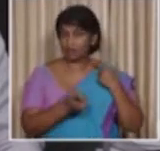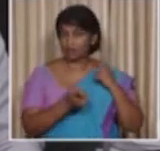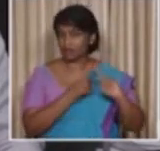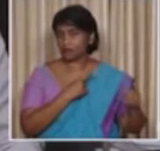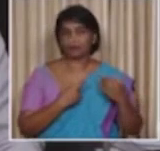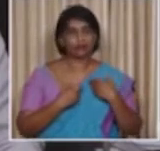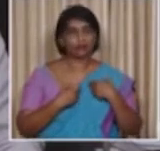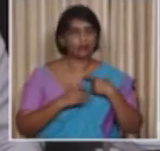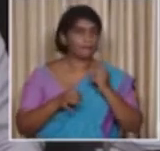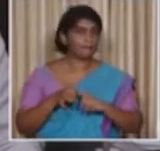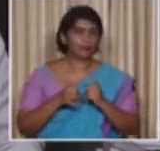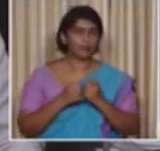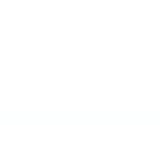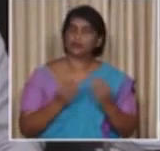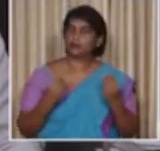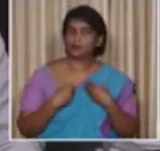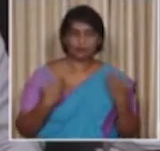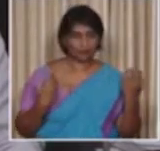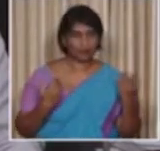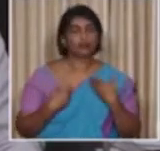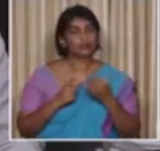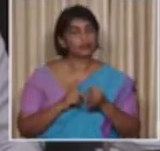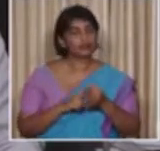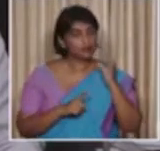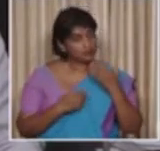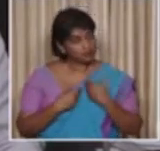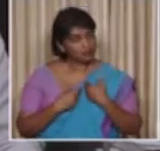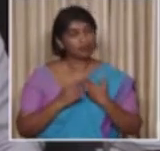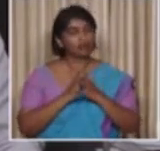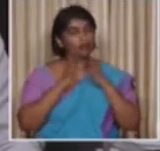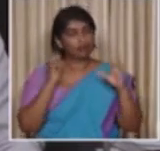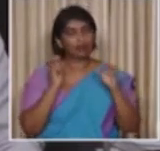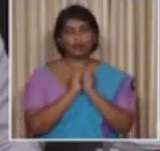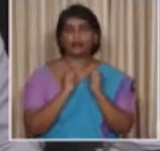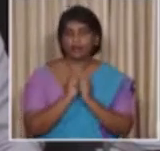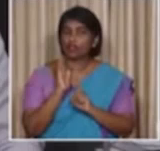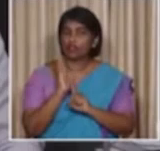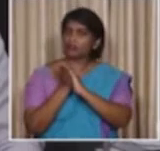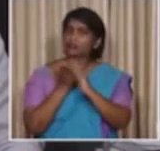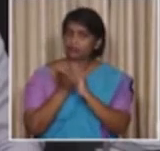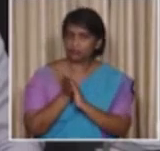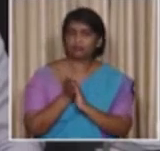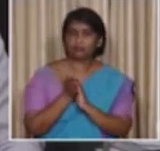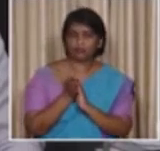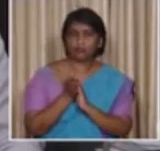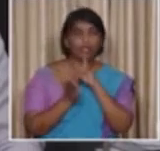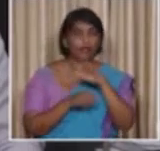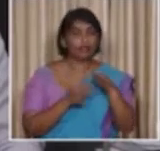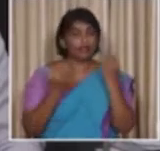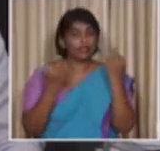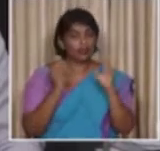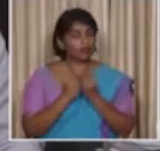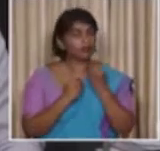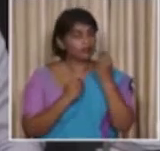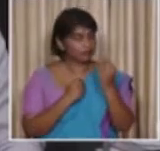කරගෙන මේ ප්‍රශ්නේ විසඳන්න බෑ. මම ජනාධිපතිවරයා විදියට විශාල වැඩ කොටසක් උදුරට කළා ඒ කාලේ. ඔය කියන ඉඩම් නිදහස්